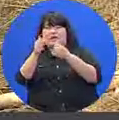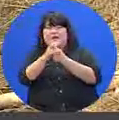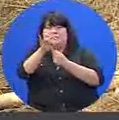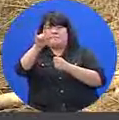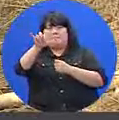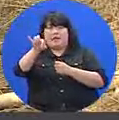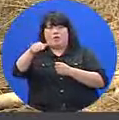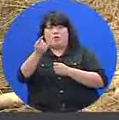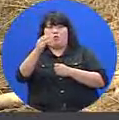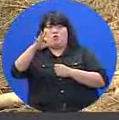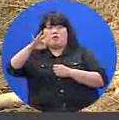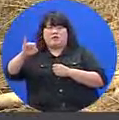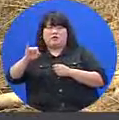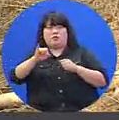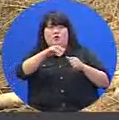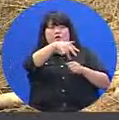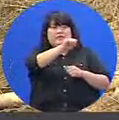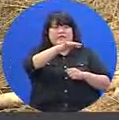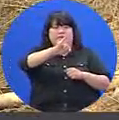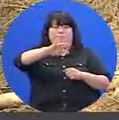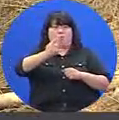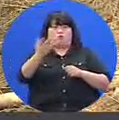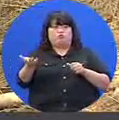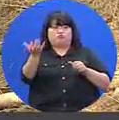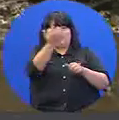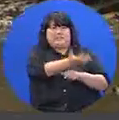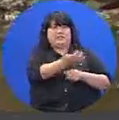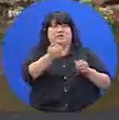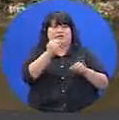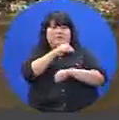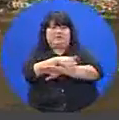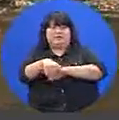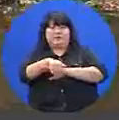있는 맹꽁이도 기린봉 주변에 이주시킬 계획입니다.